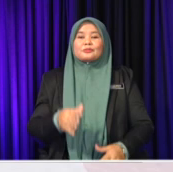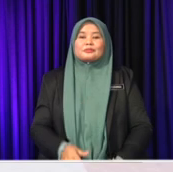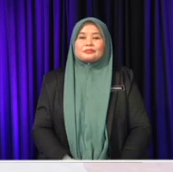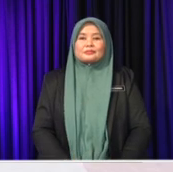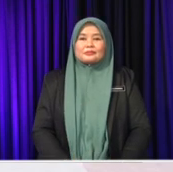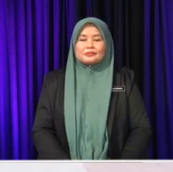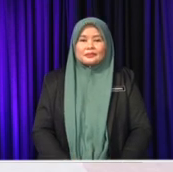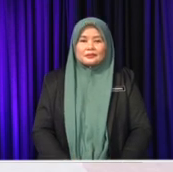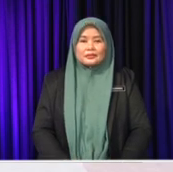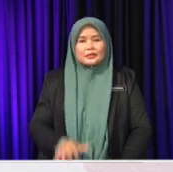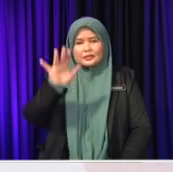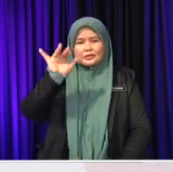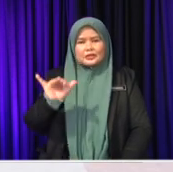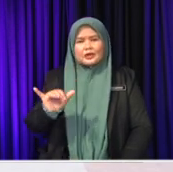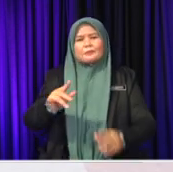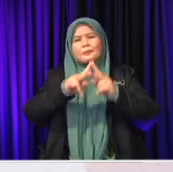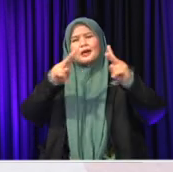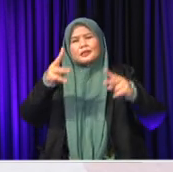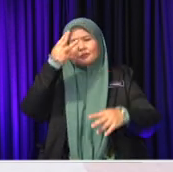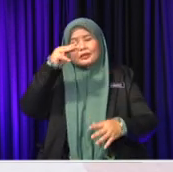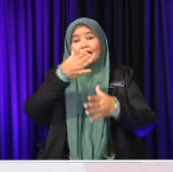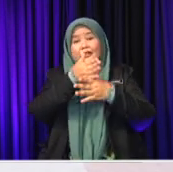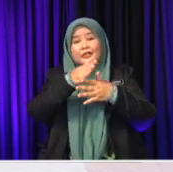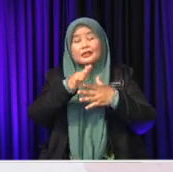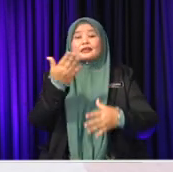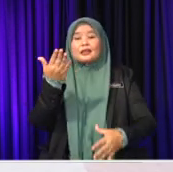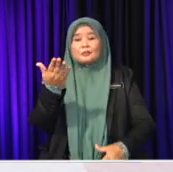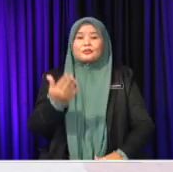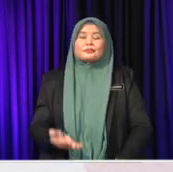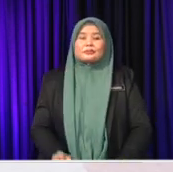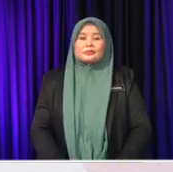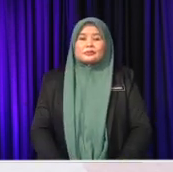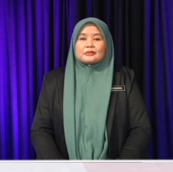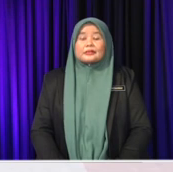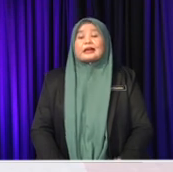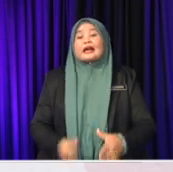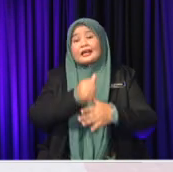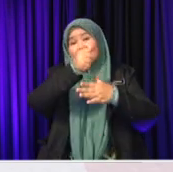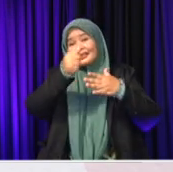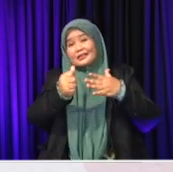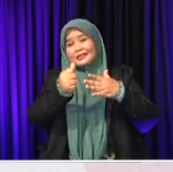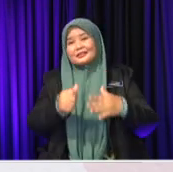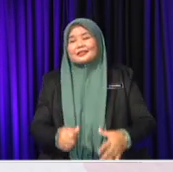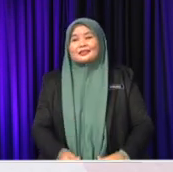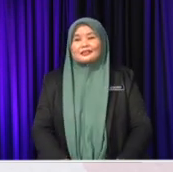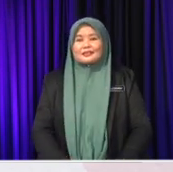yang paling mulia antara kamu kalimat yang terakhir adskokum